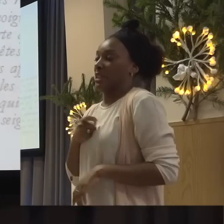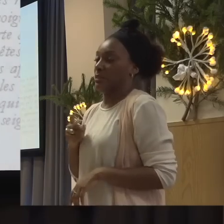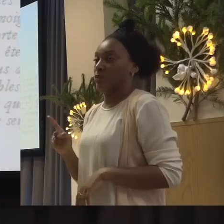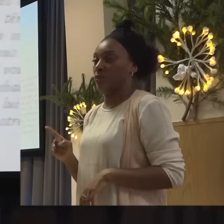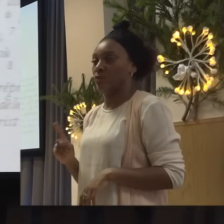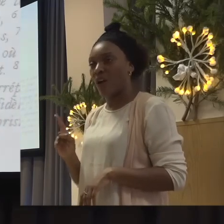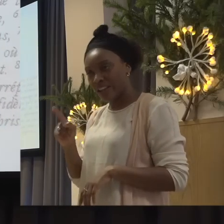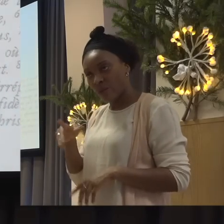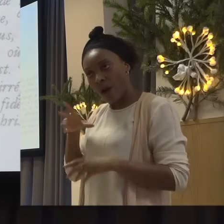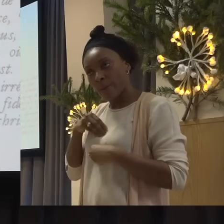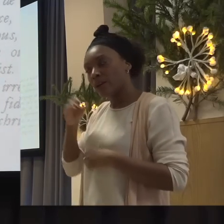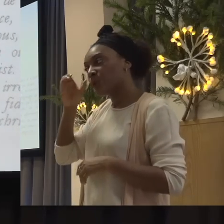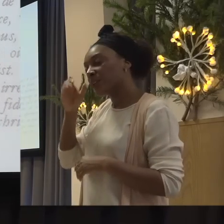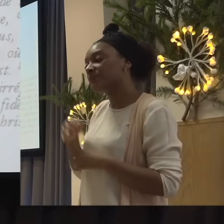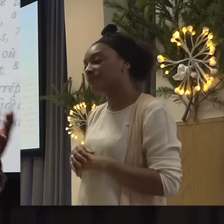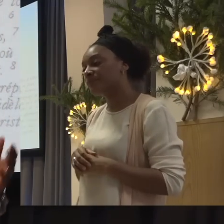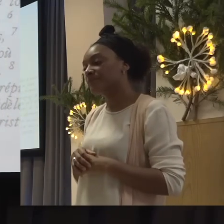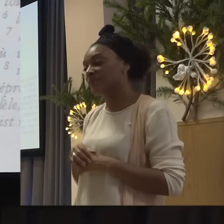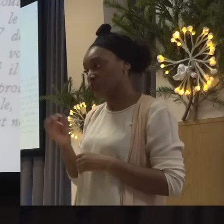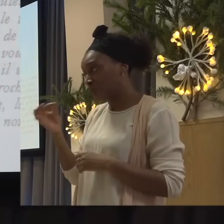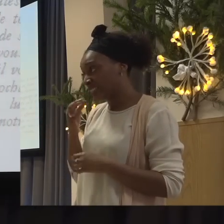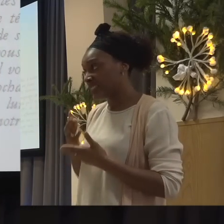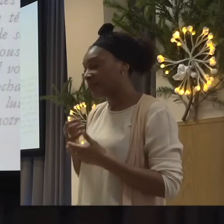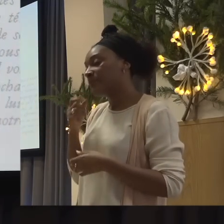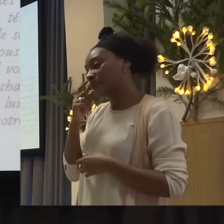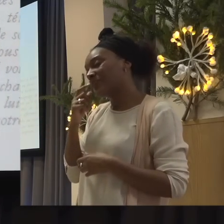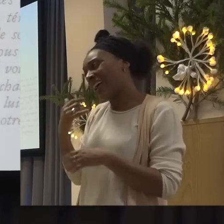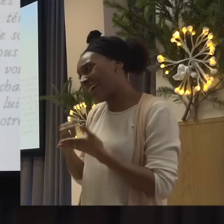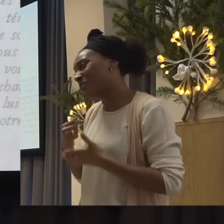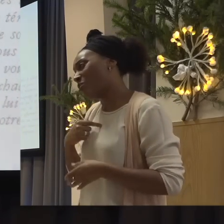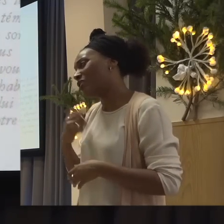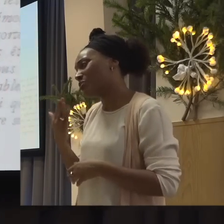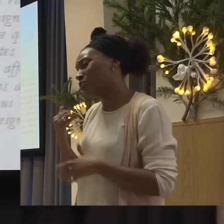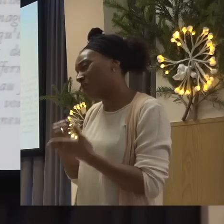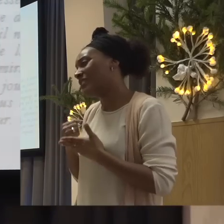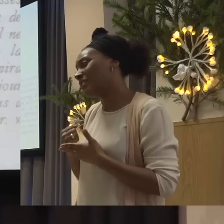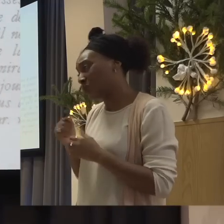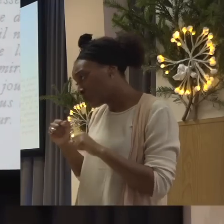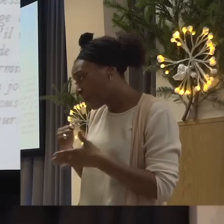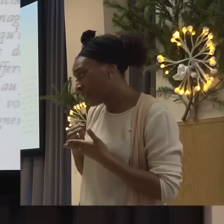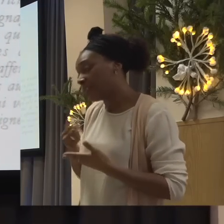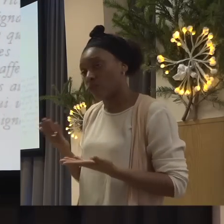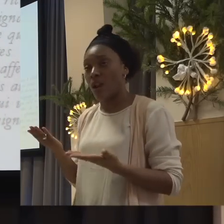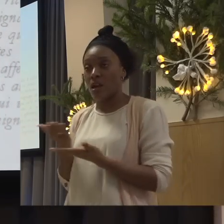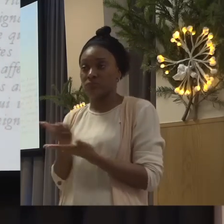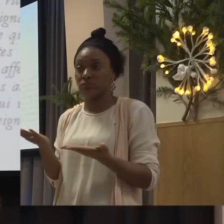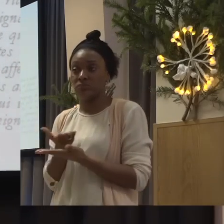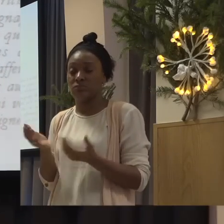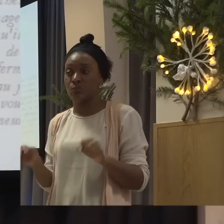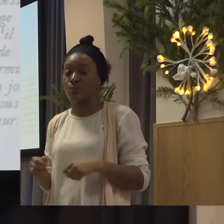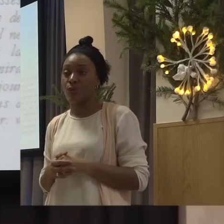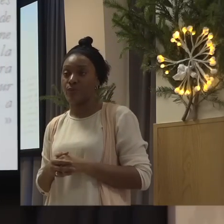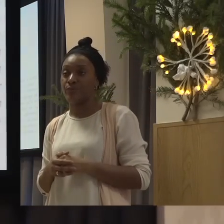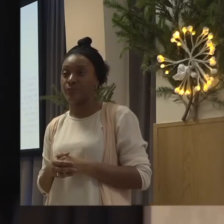dit? Et s'il a dit, écoute, aide-moi, je n'arrive pas tout seul. J'ai besoin de toi. Amen. Deuxième